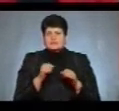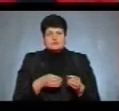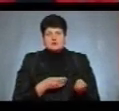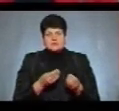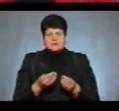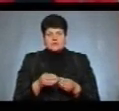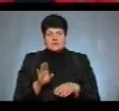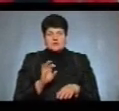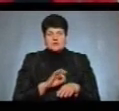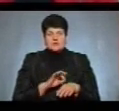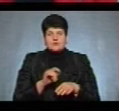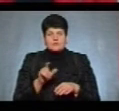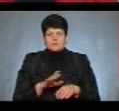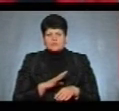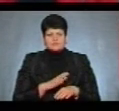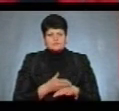що хворий був збуджений.